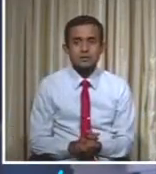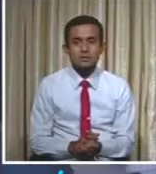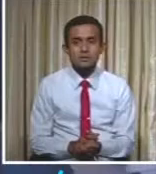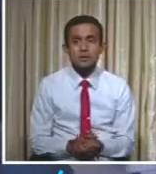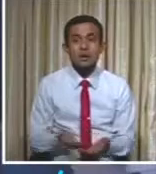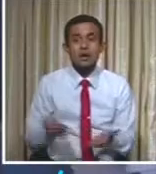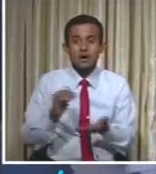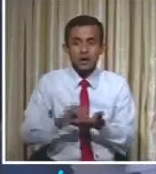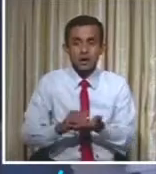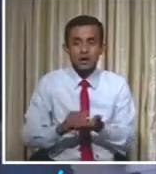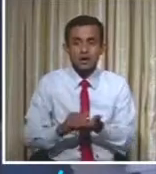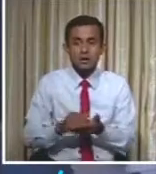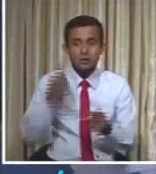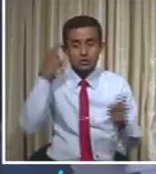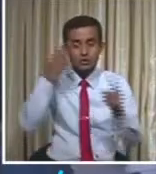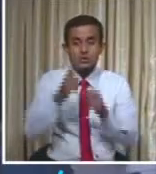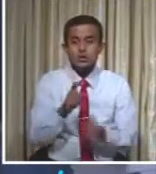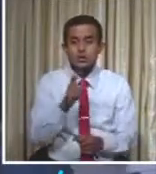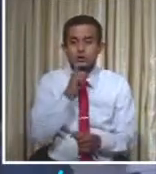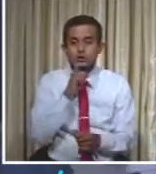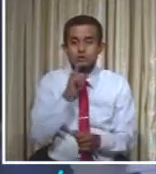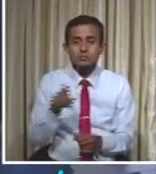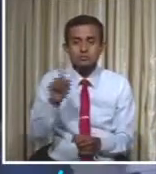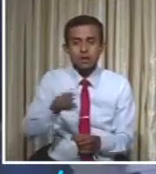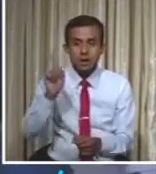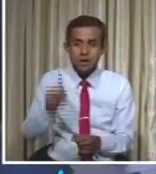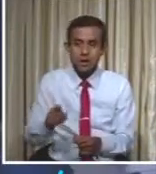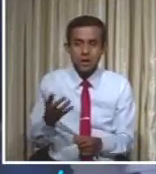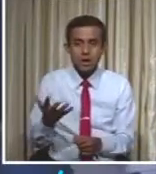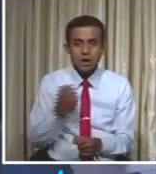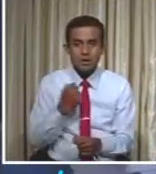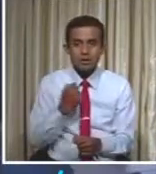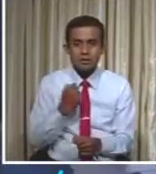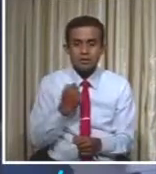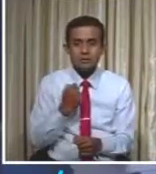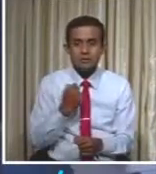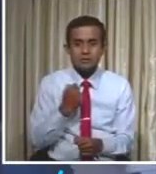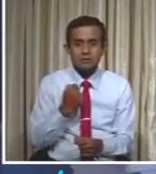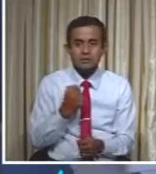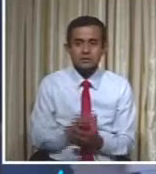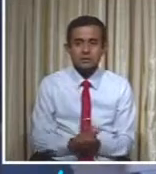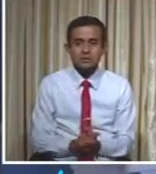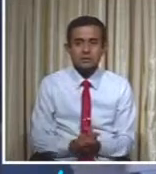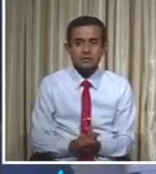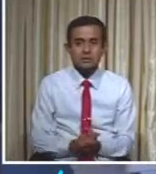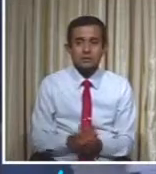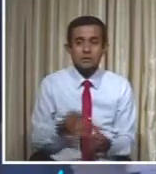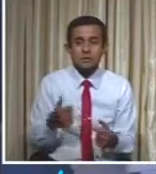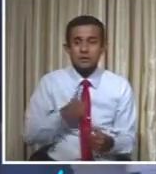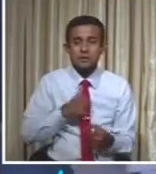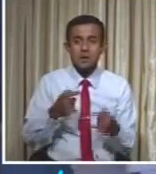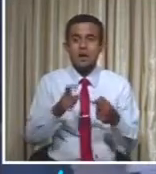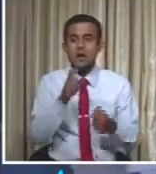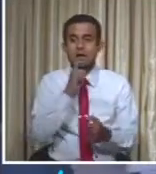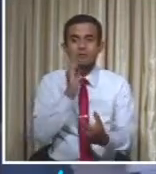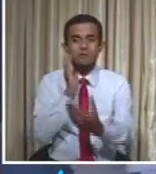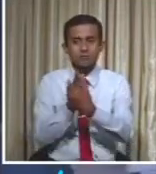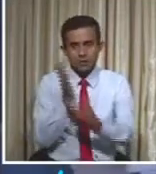නැවත ඒ පිළිබඳ උසාවි ක්‍රියාමාර්ග ගත්තා. ඒ පිළිබඳ ඊට විරුද්ධව නඩු ක්‍රියාමාර්ග වලට